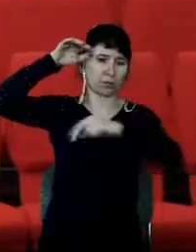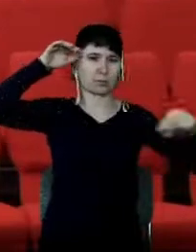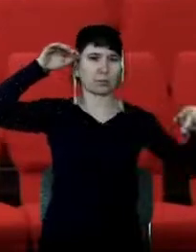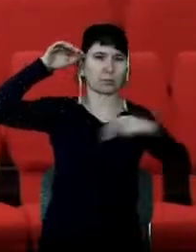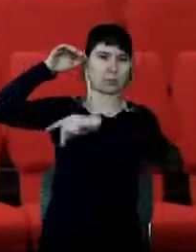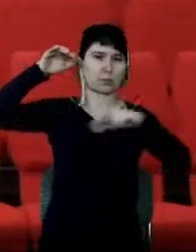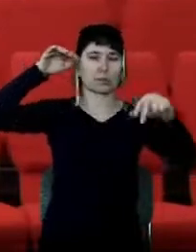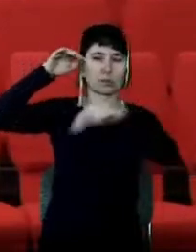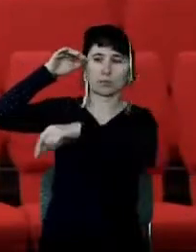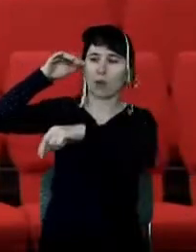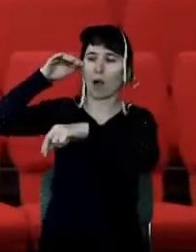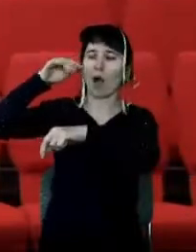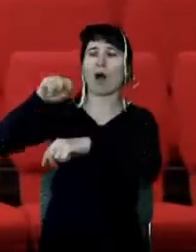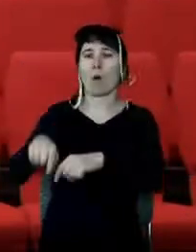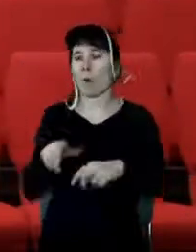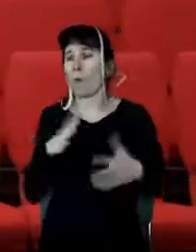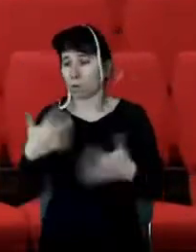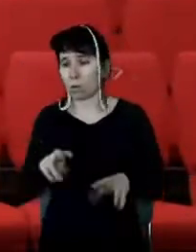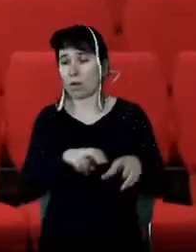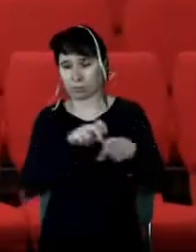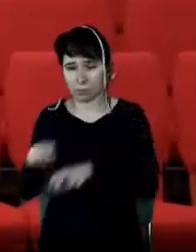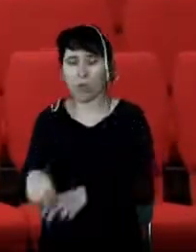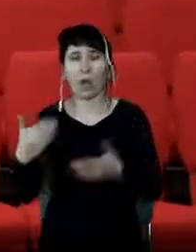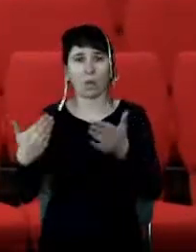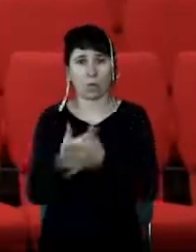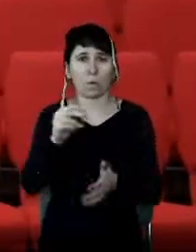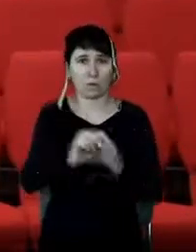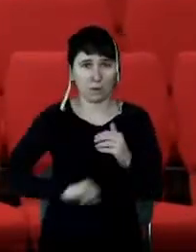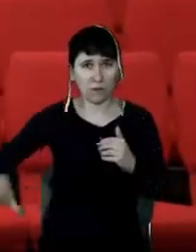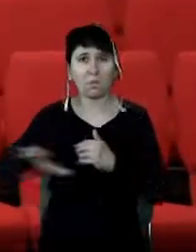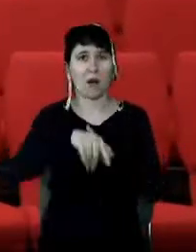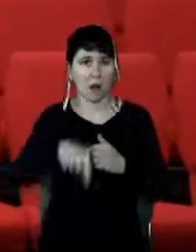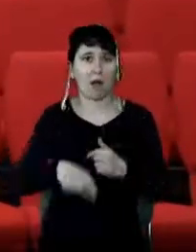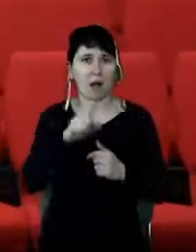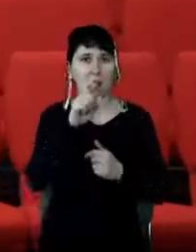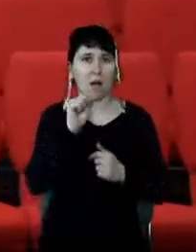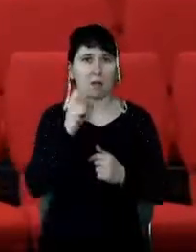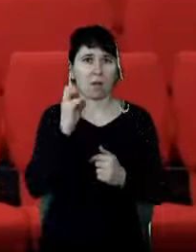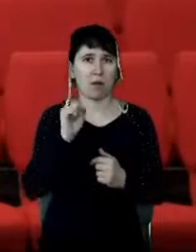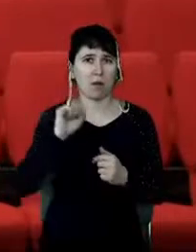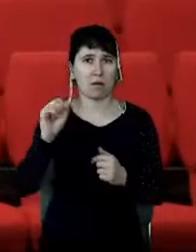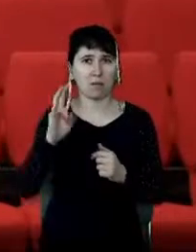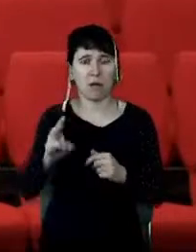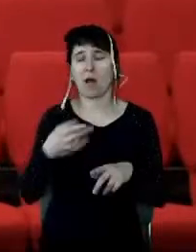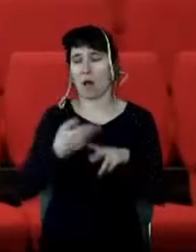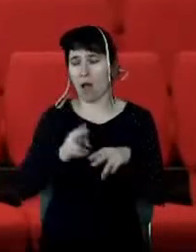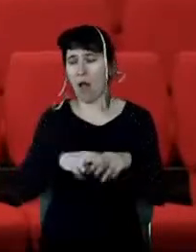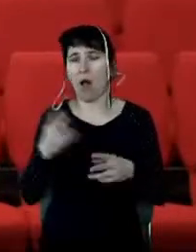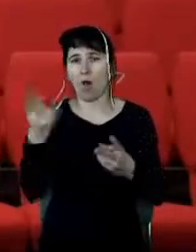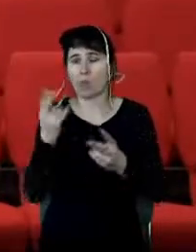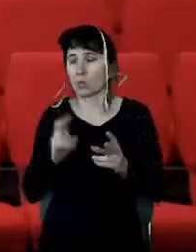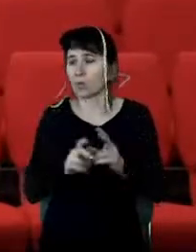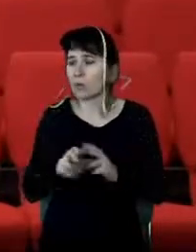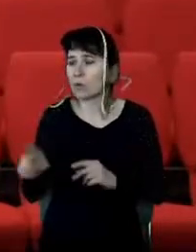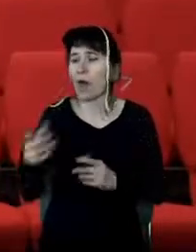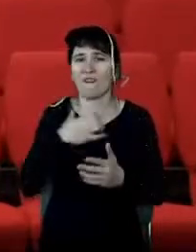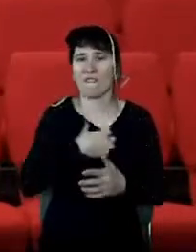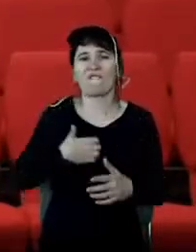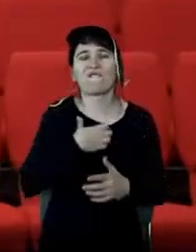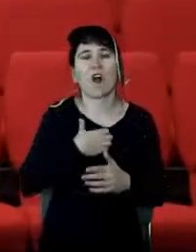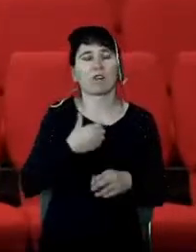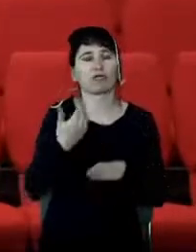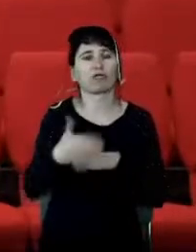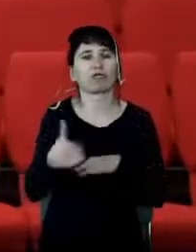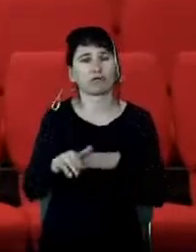ще декілька перемог потрібно зробити. Декілька таких пройти кроків